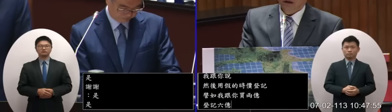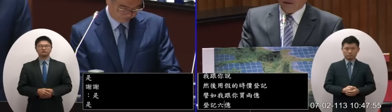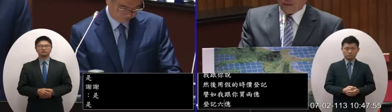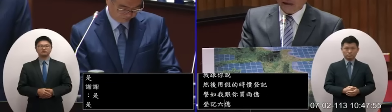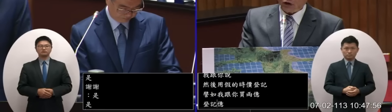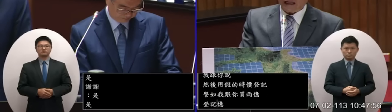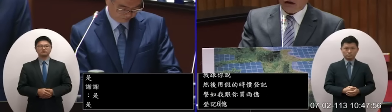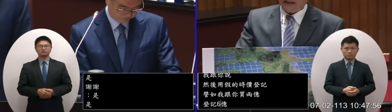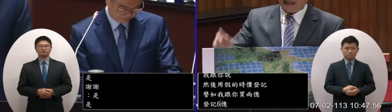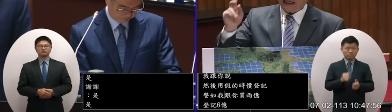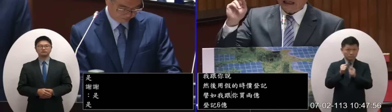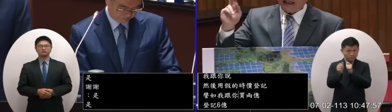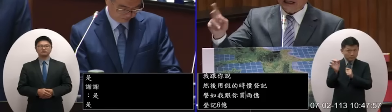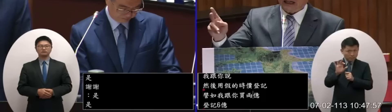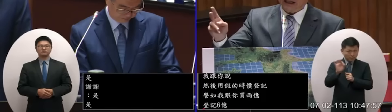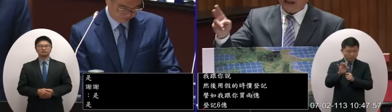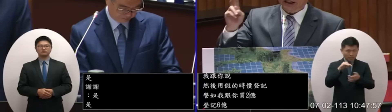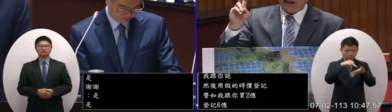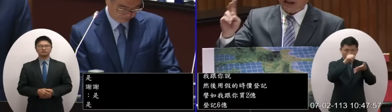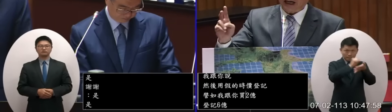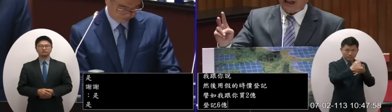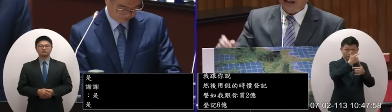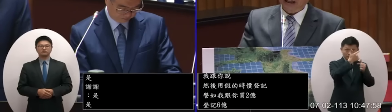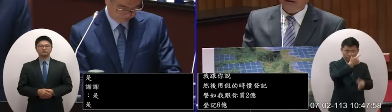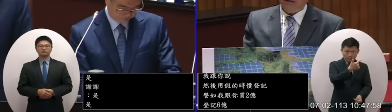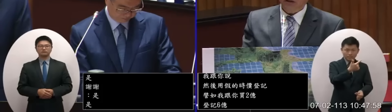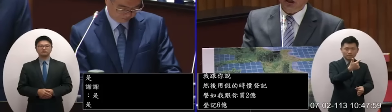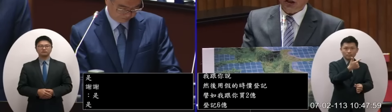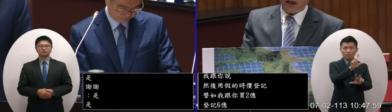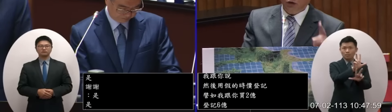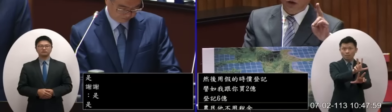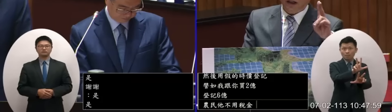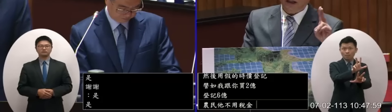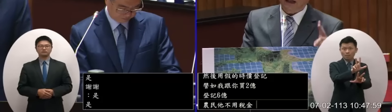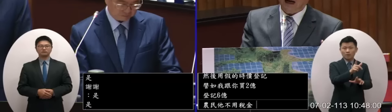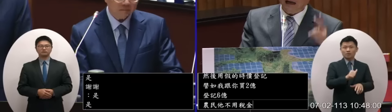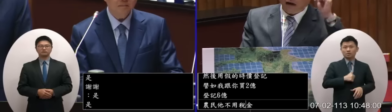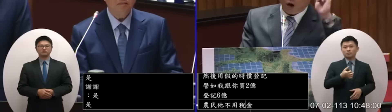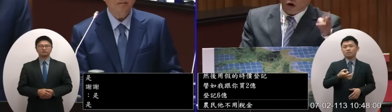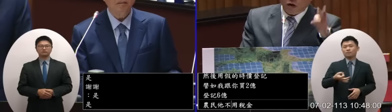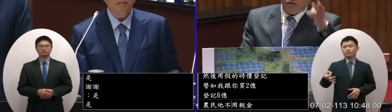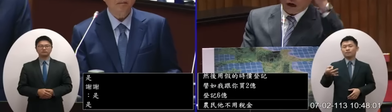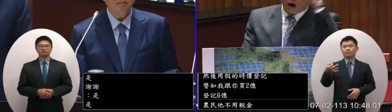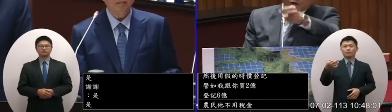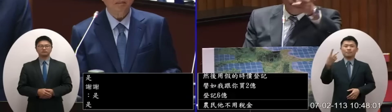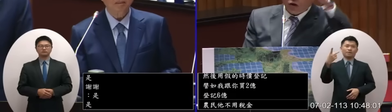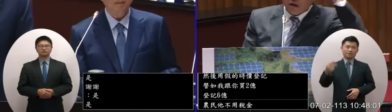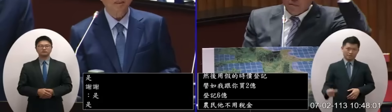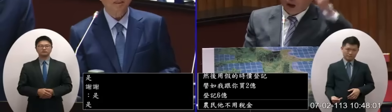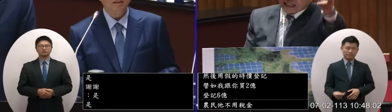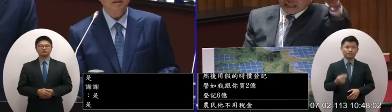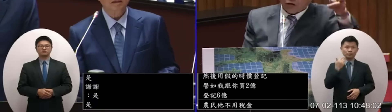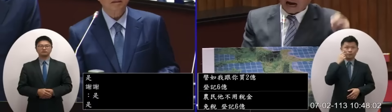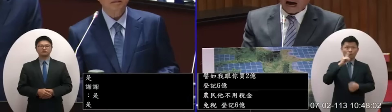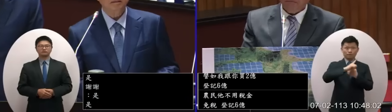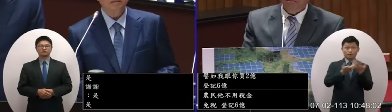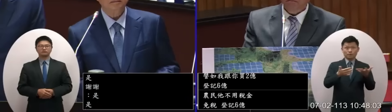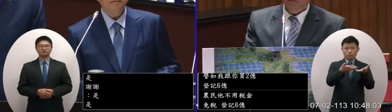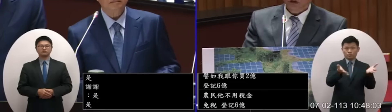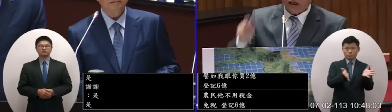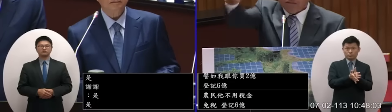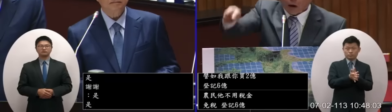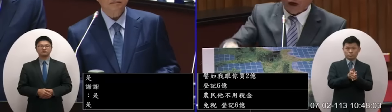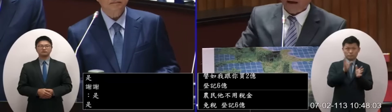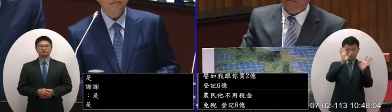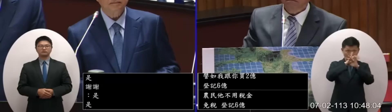那么免税了，这个登记六亿叫做实价登记，伊实际付2亿尔。啊，若我公告加发布报告，无再调查，叫